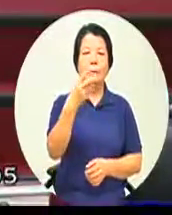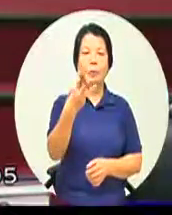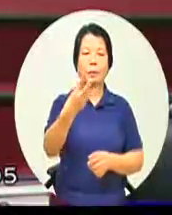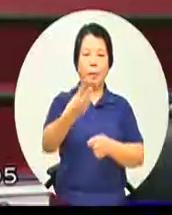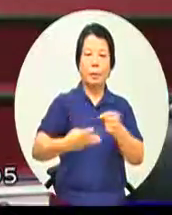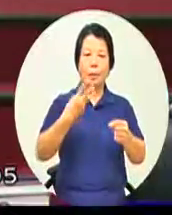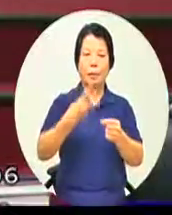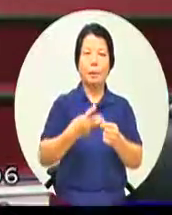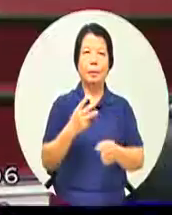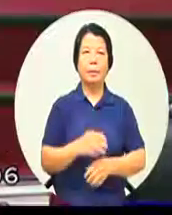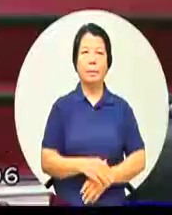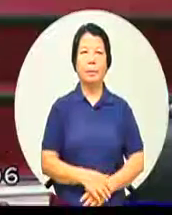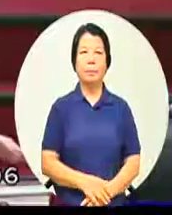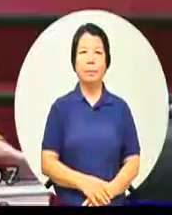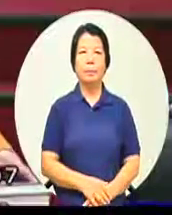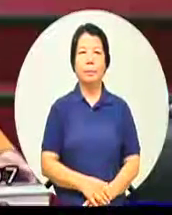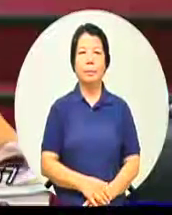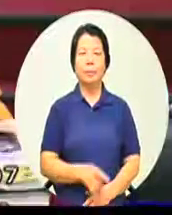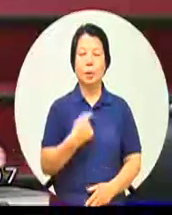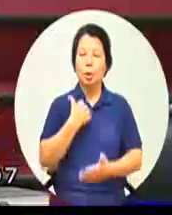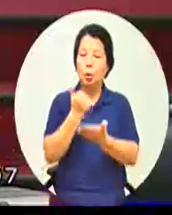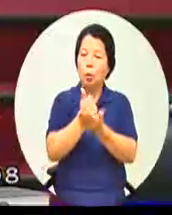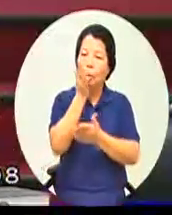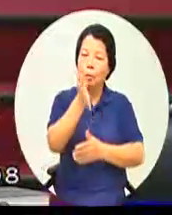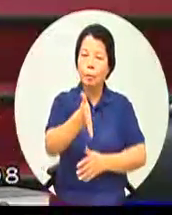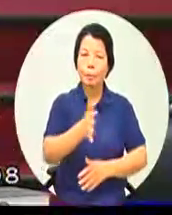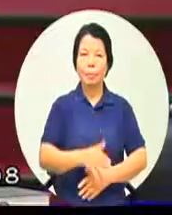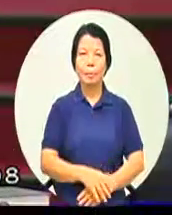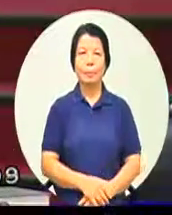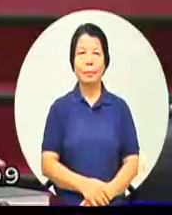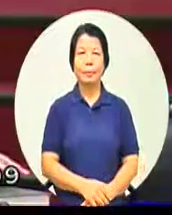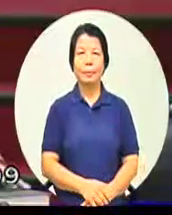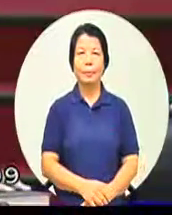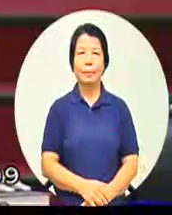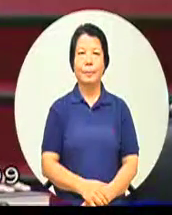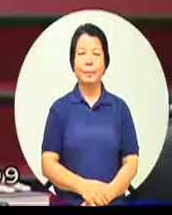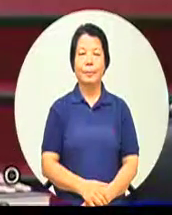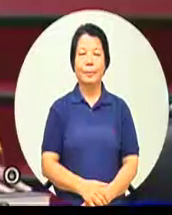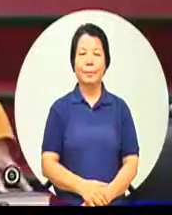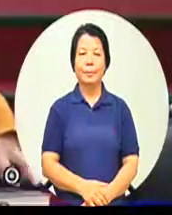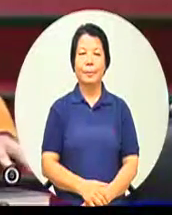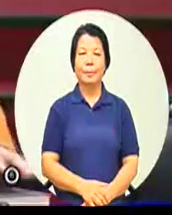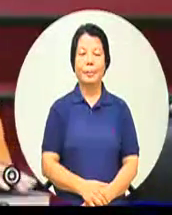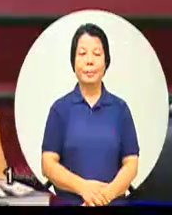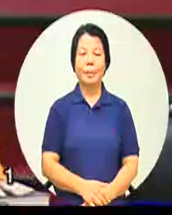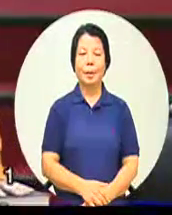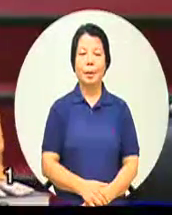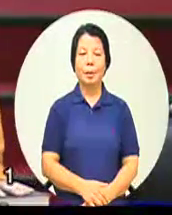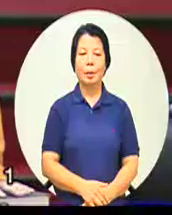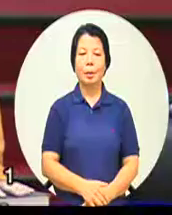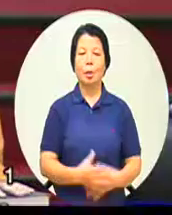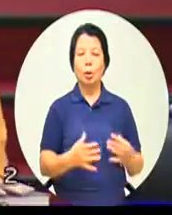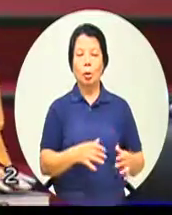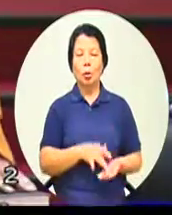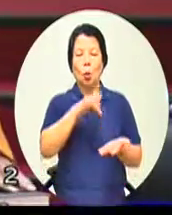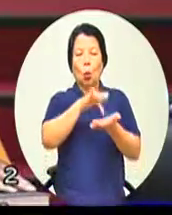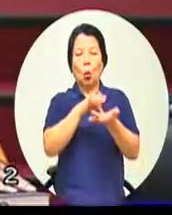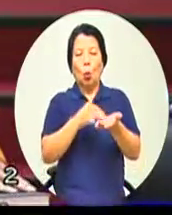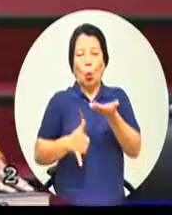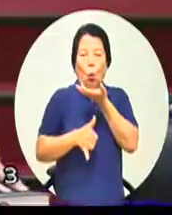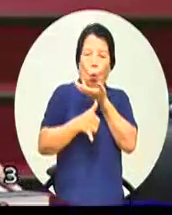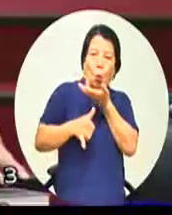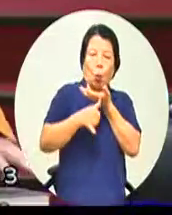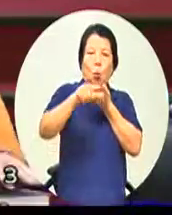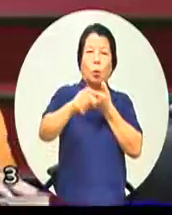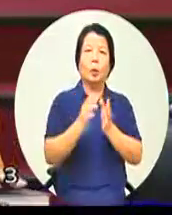213年呐、啊，哇！比来，来我请教你吼，迄、那个鸦片优越论的啦，连前